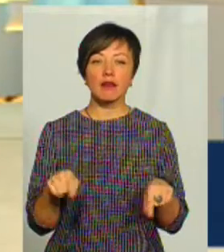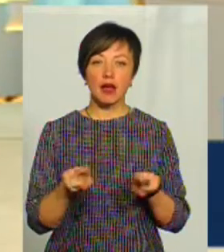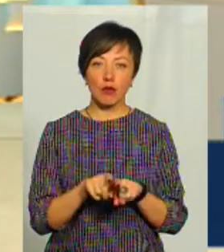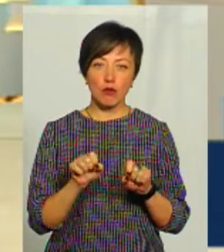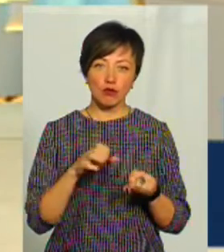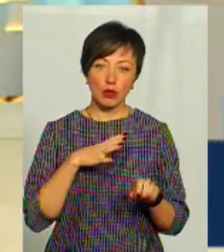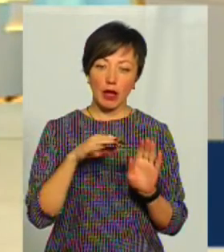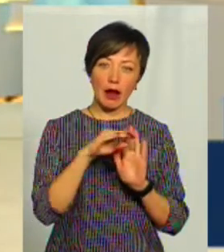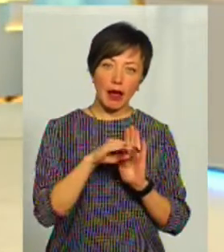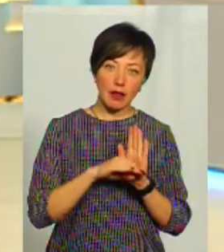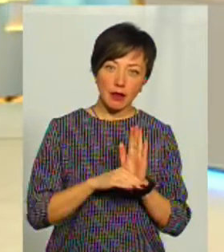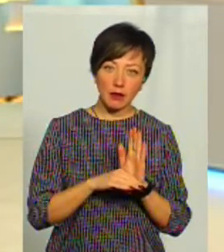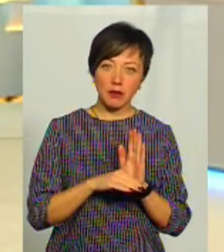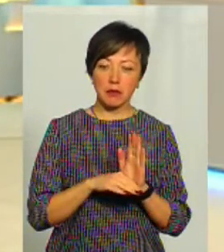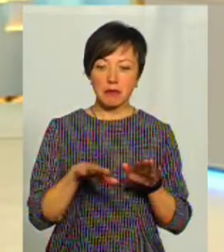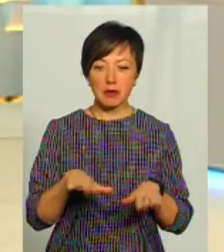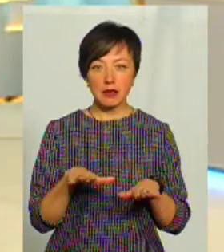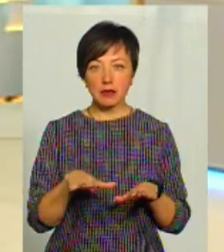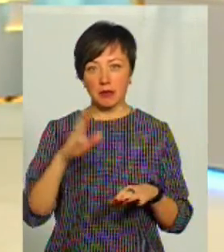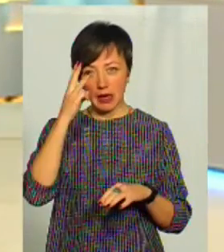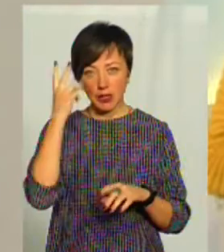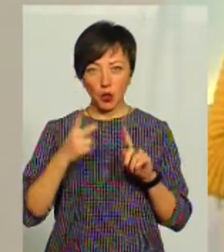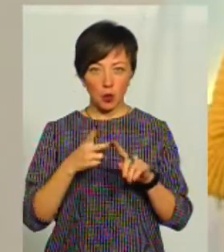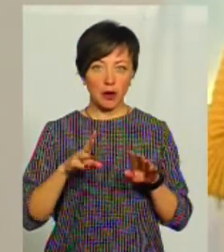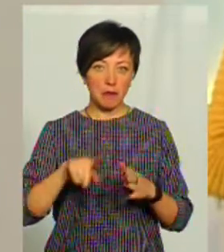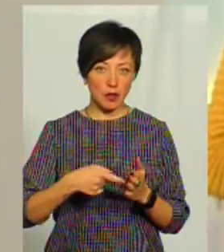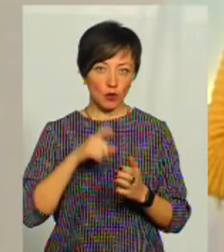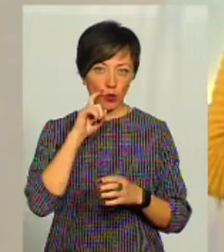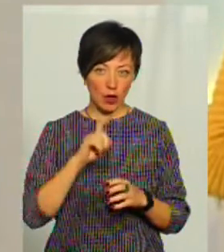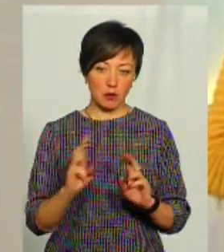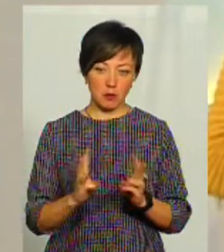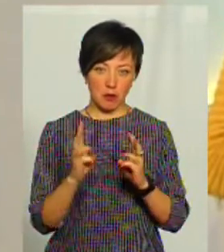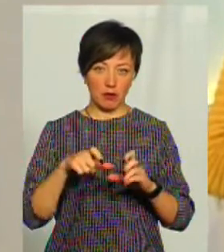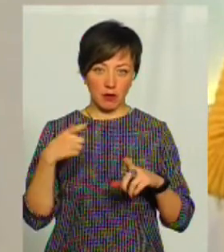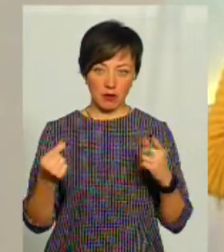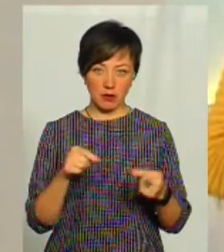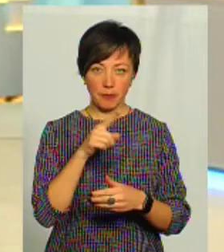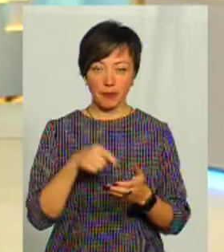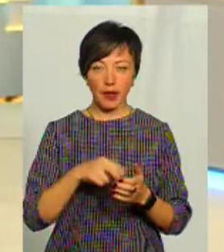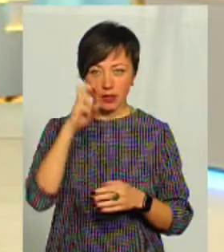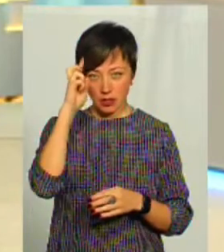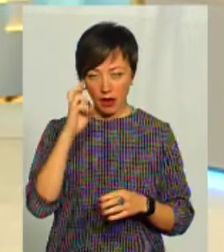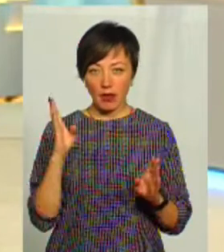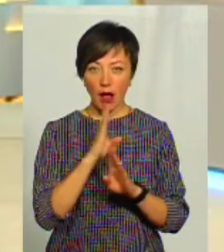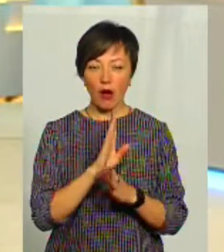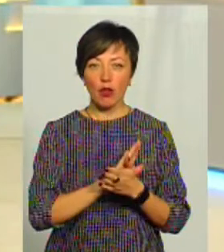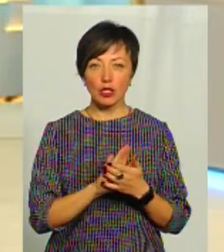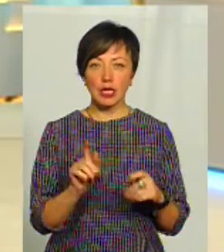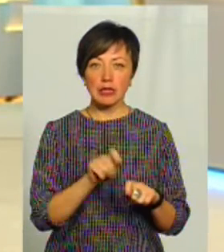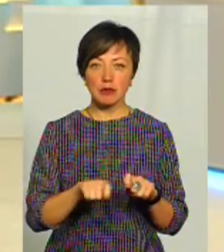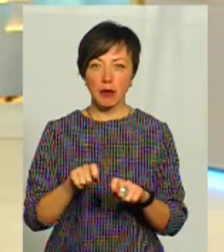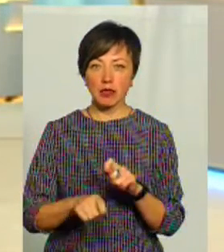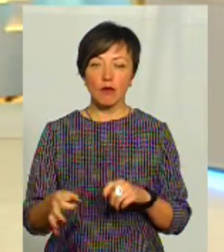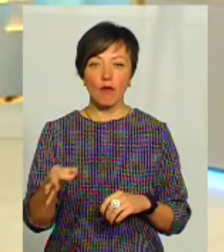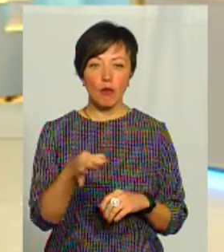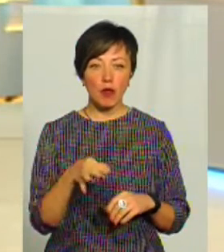бути рейтинг, чи не може бути такий рейтинг, по тому, що Хмельницький – друге місто в Україні? Ну, Державна екологічна інспекція в